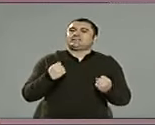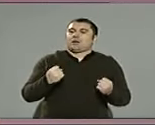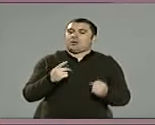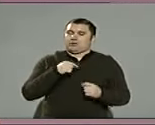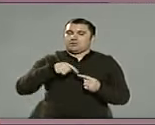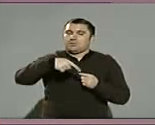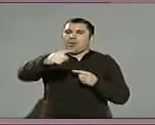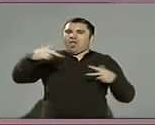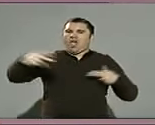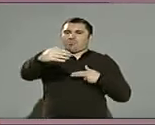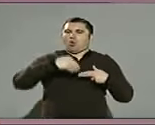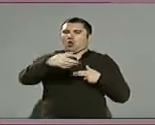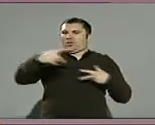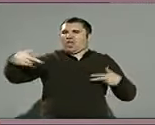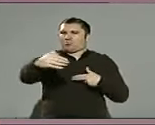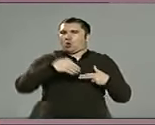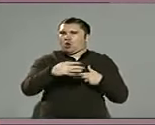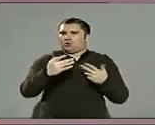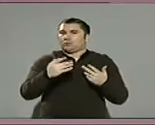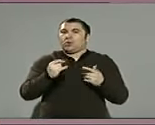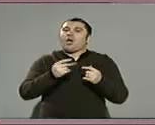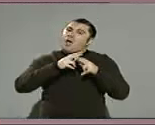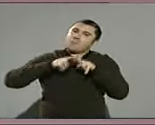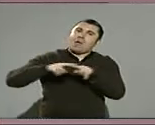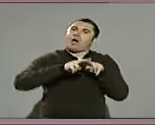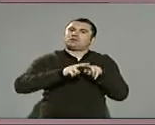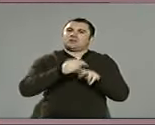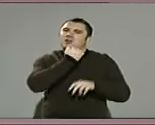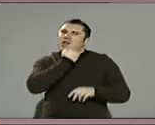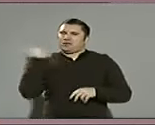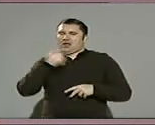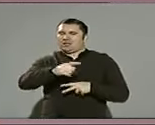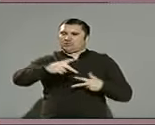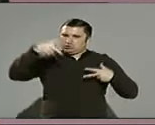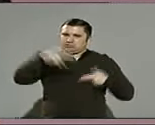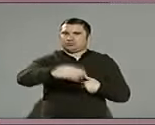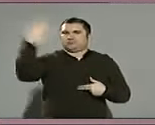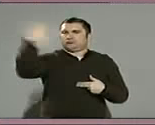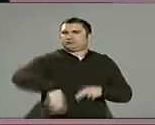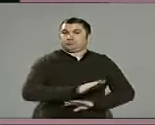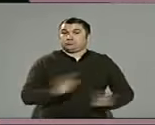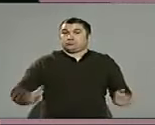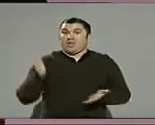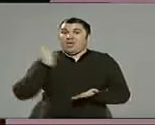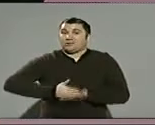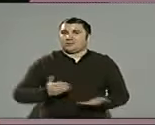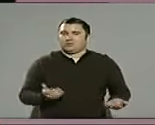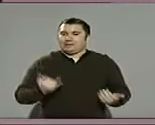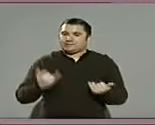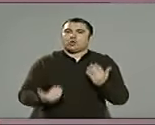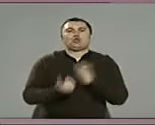Epoche. Das Zeitalter des Marktradikalismus ist vorbei. Und wir erleben den Beginn einer neuen